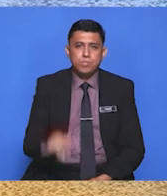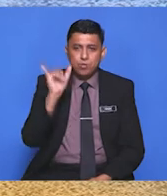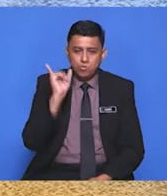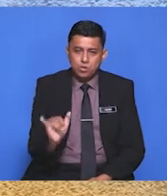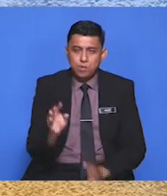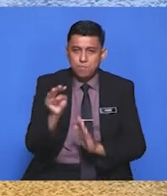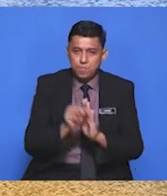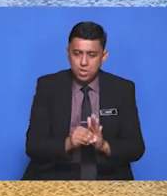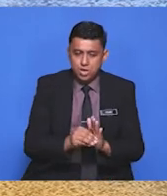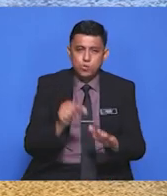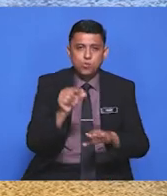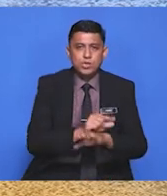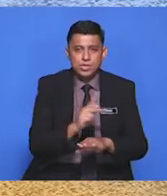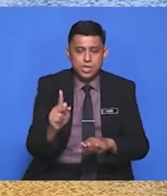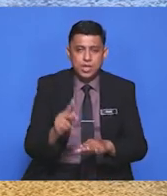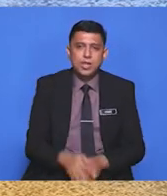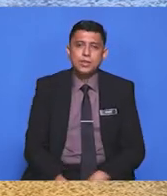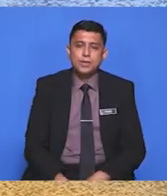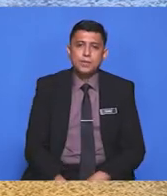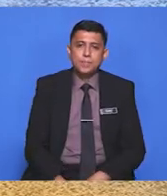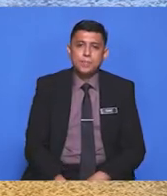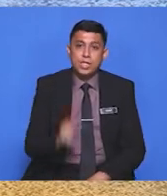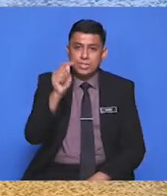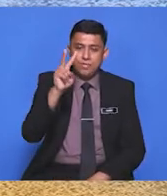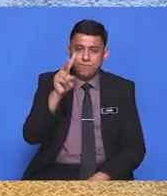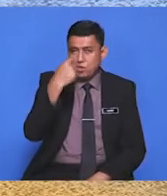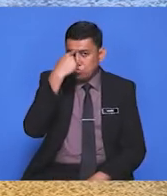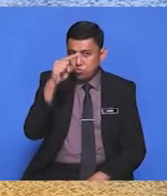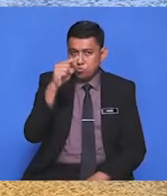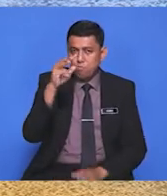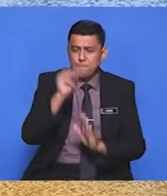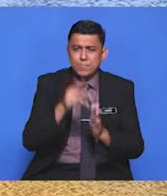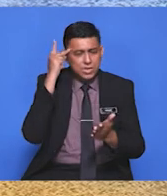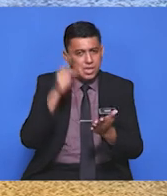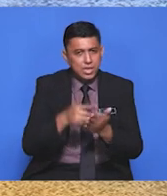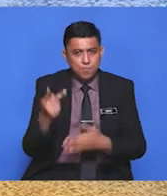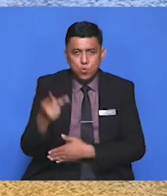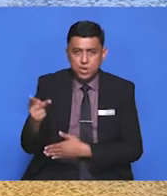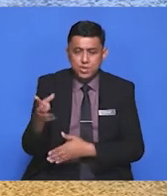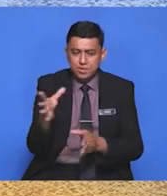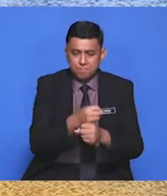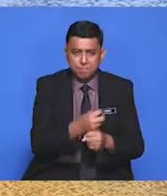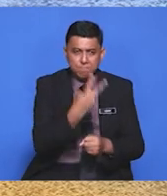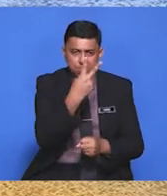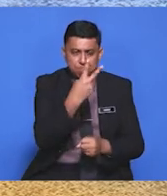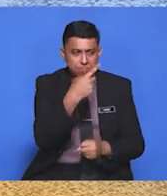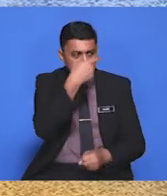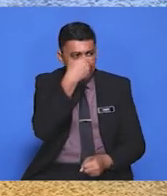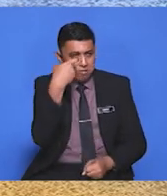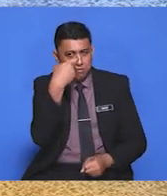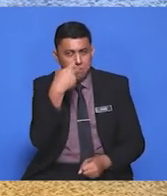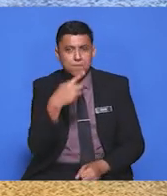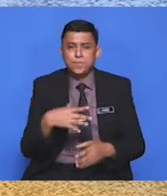yang menggunakan media untuk memperkenalkan produk dan meraih minat pembeli.